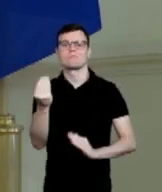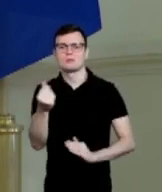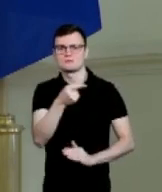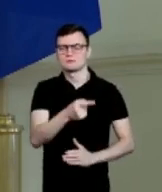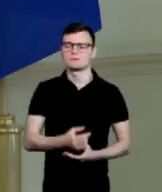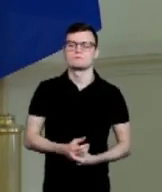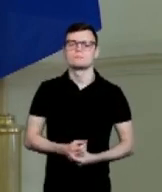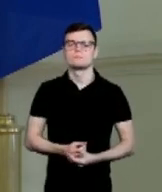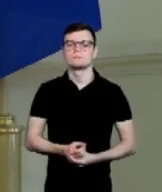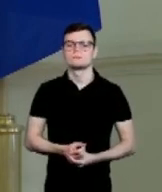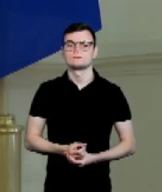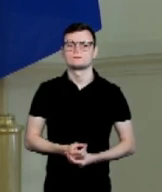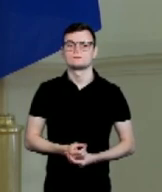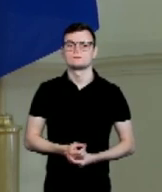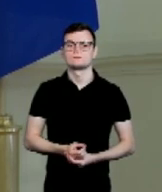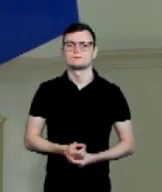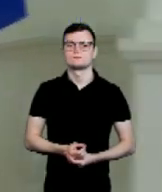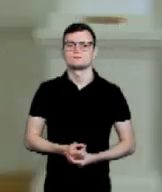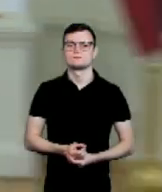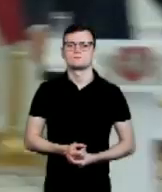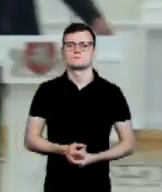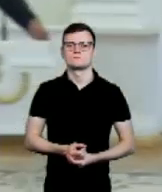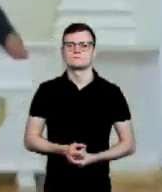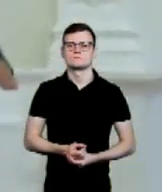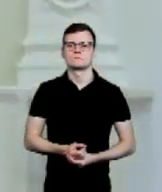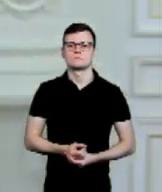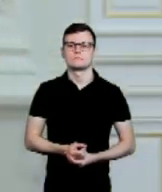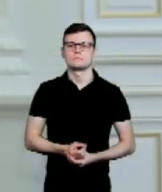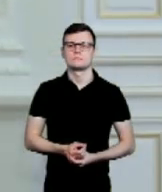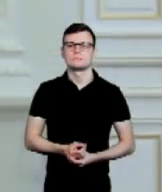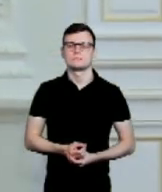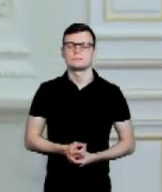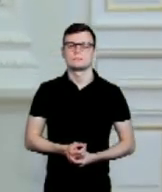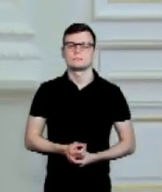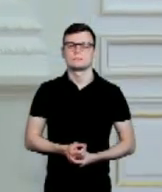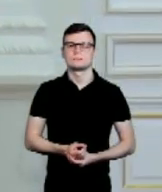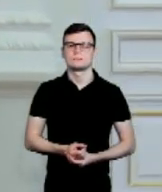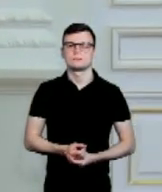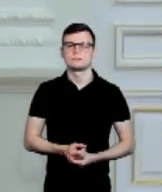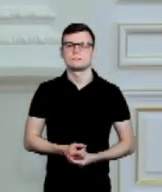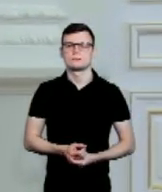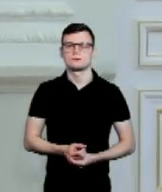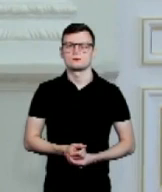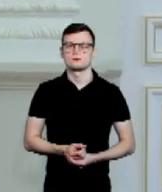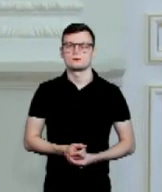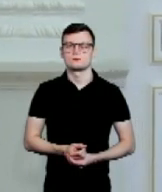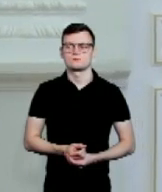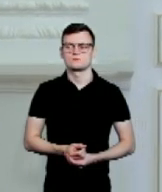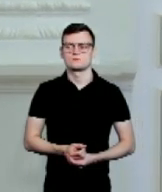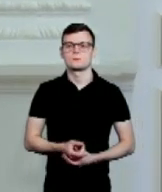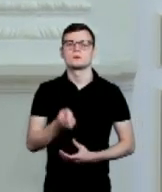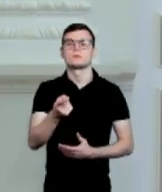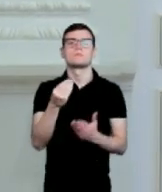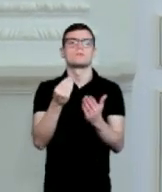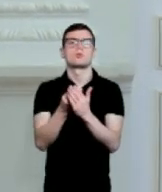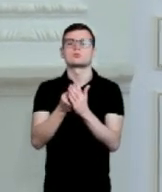Ir tam, kad Lietuvai prieinamas ekonomikos gaivinimo ir atsparumo didinimo priemonės lėšos. Ar reikėtų kažkokios mokesčių reformos?